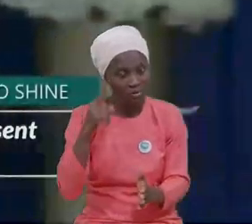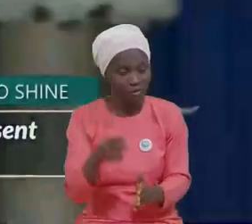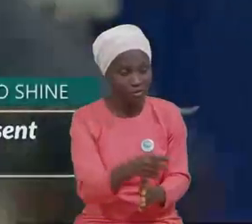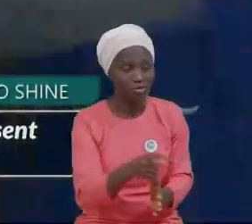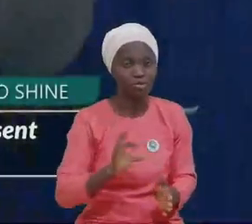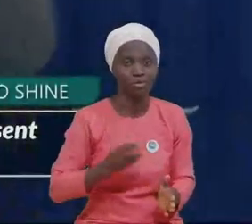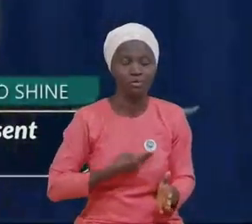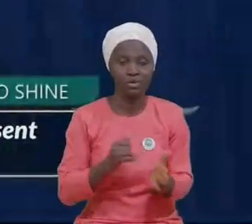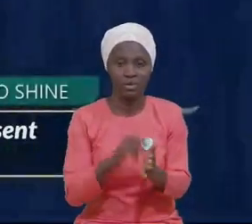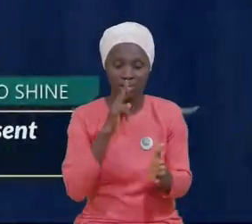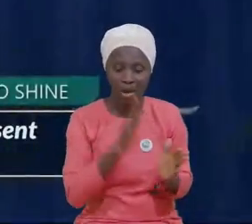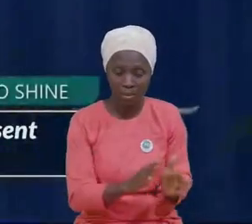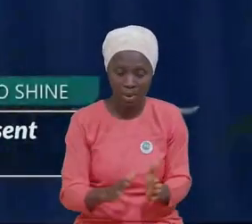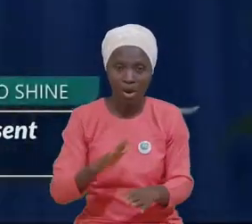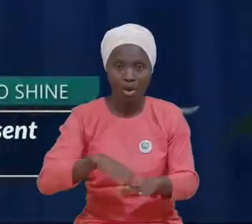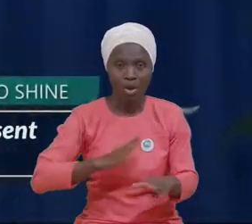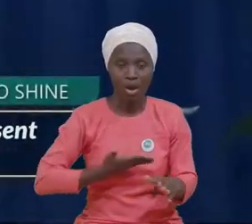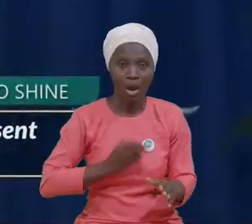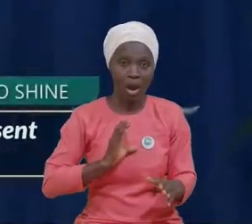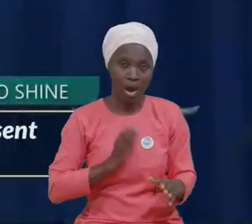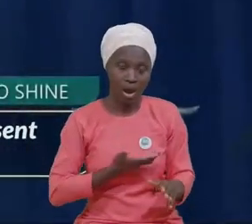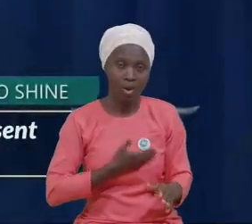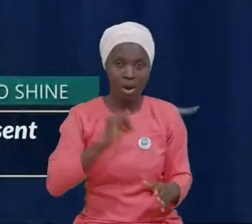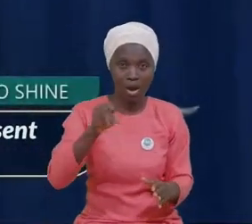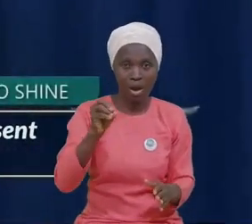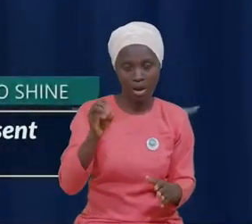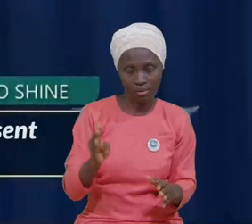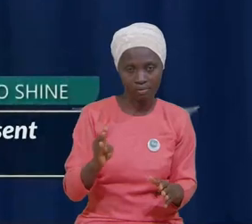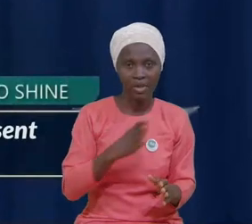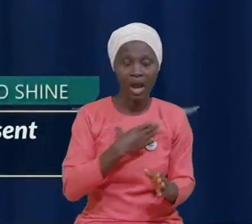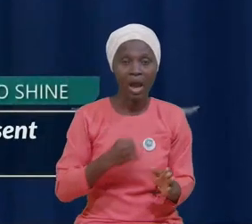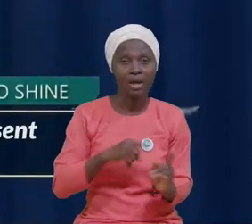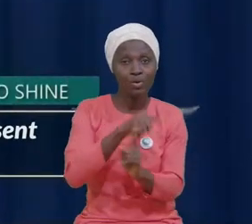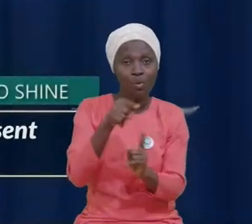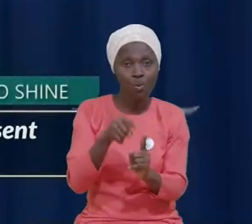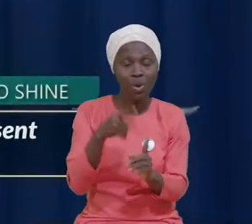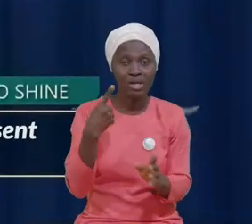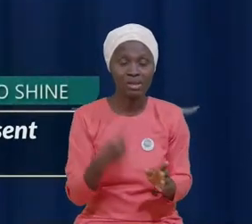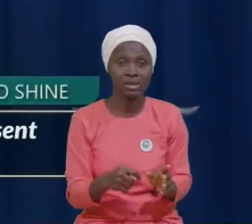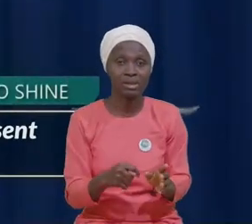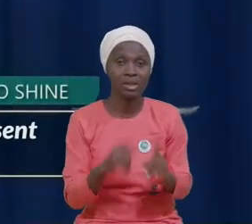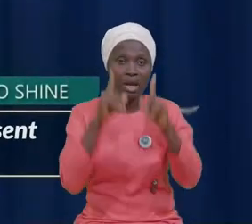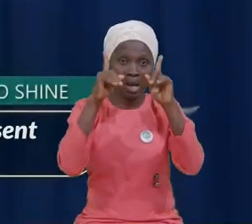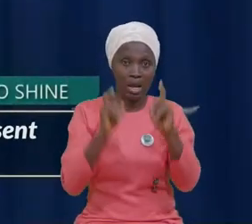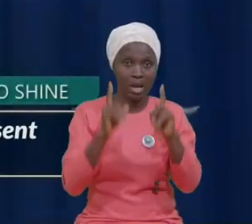qui planifient, et lorsque